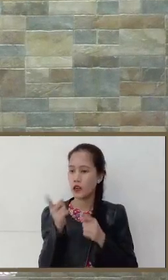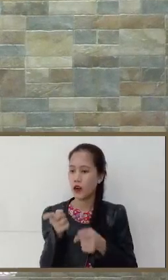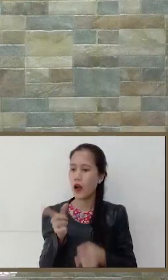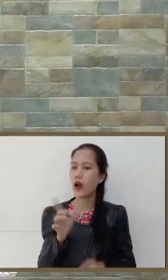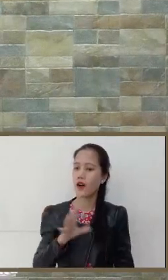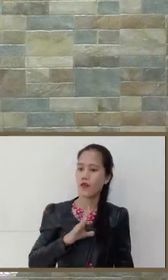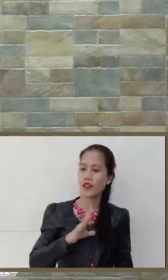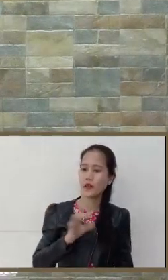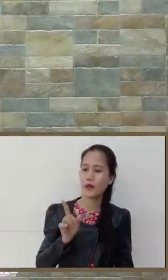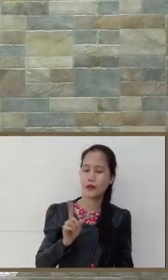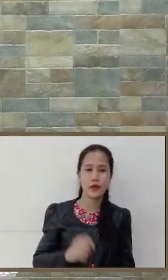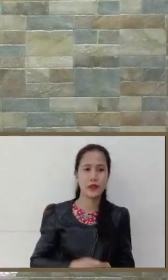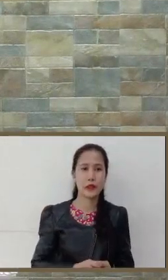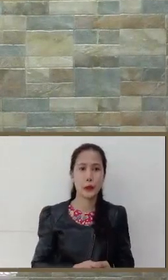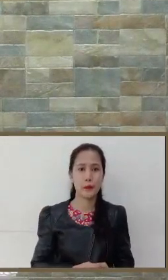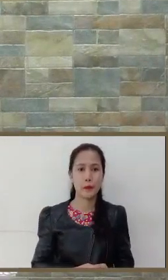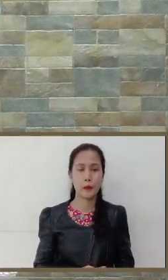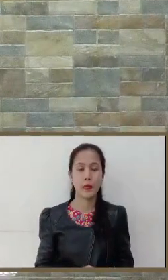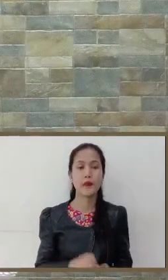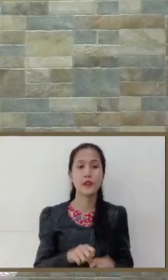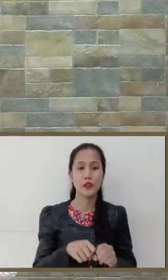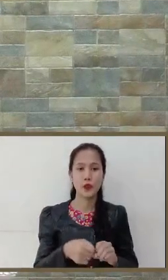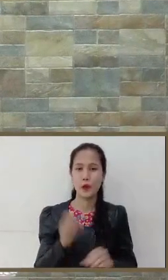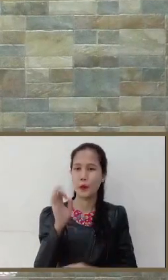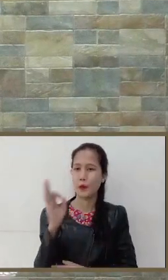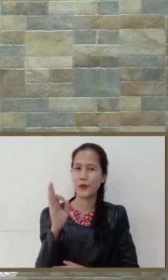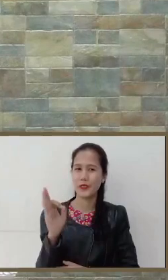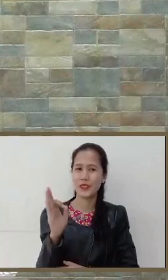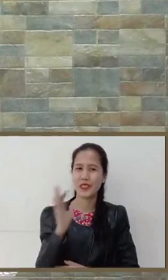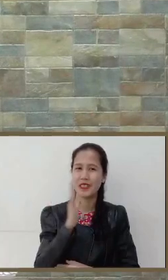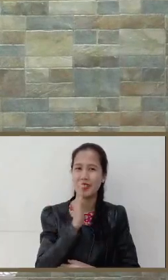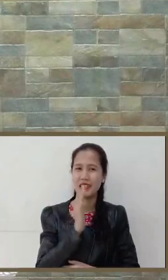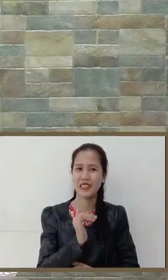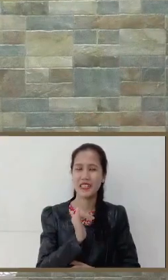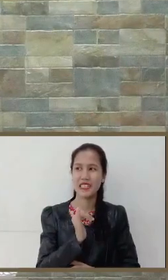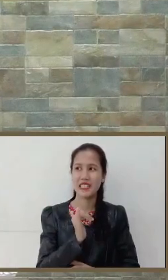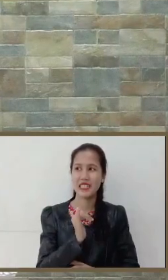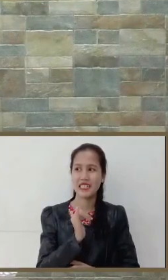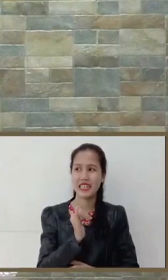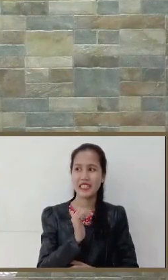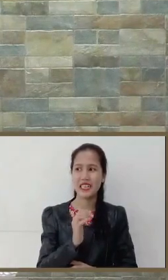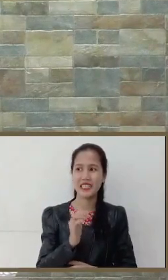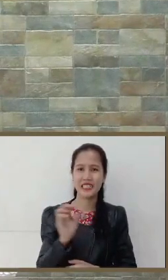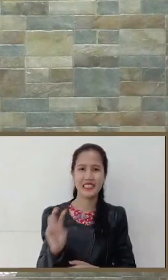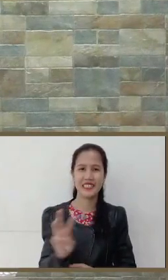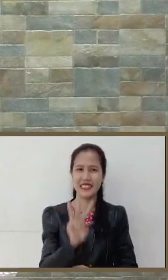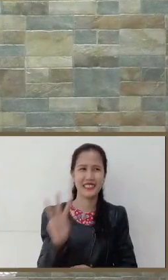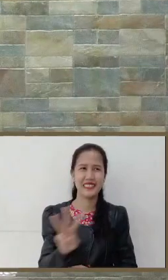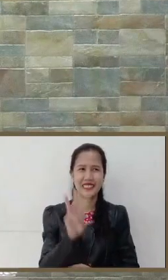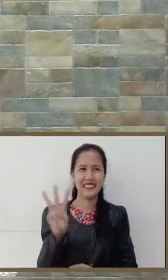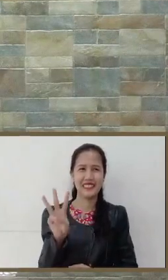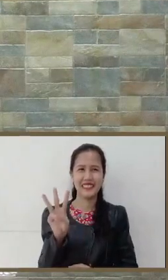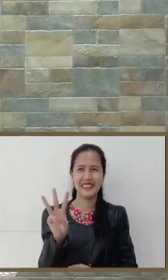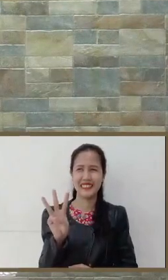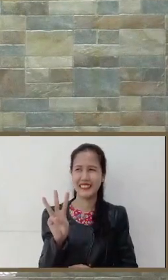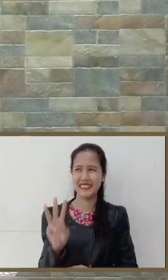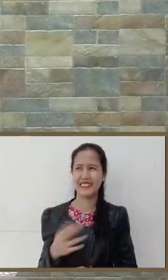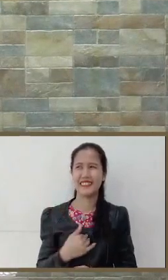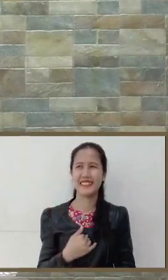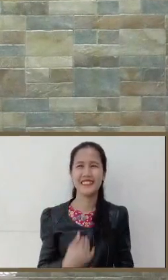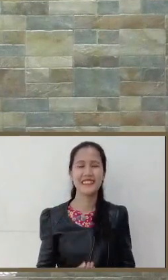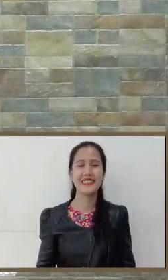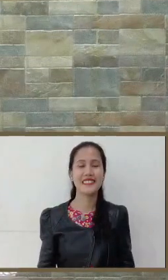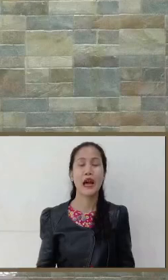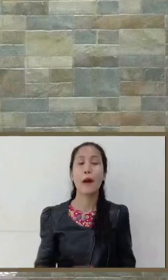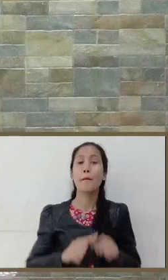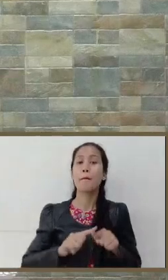aking gagawin po doon. Ganun ba? Sige, ikaw mag-preach sa Sunday. Parang, ay, sa Wednesday, parang gusto kong bawi. Pero sabi